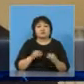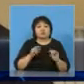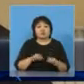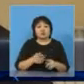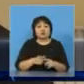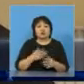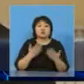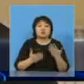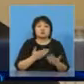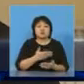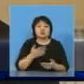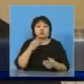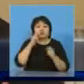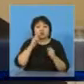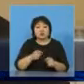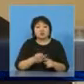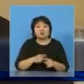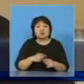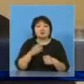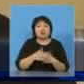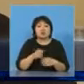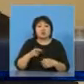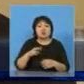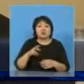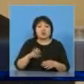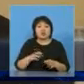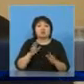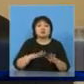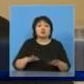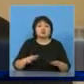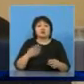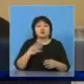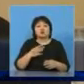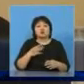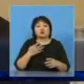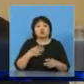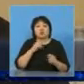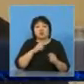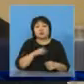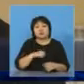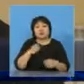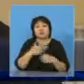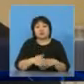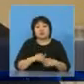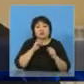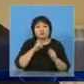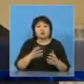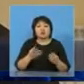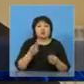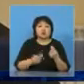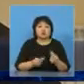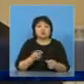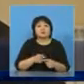акцию. Если мы сюда подарили центру Аялы не только детям 40 подарков, а мы и самому центру взяли